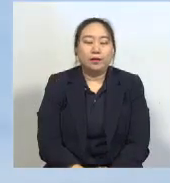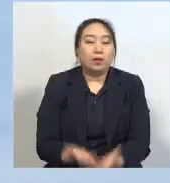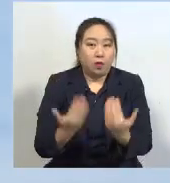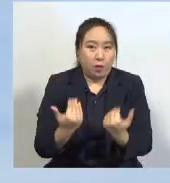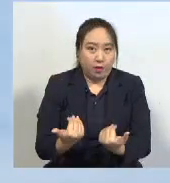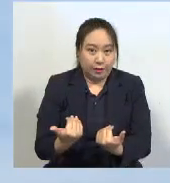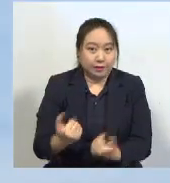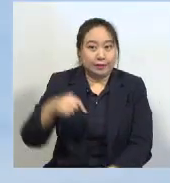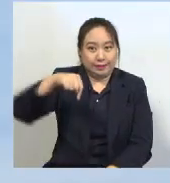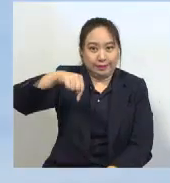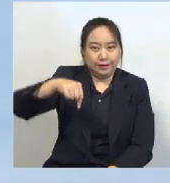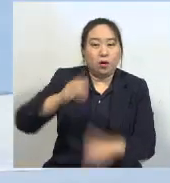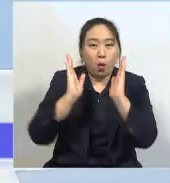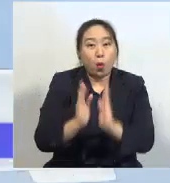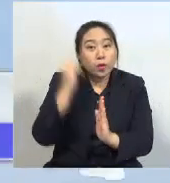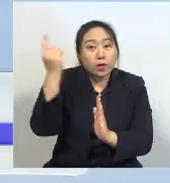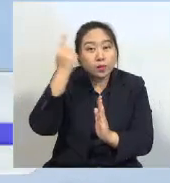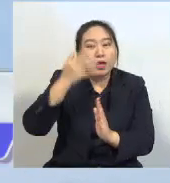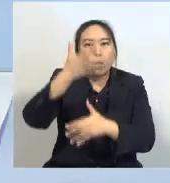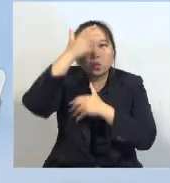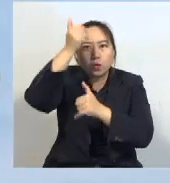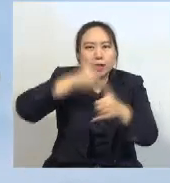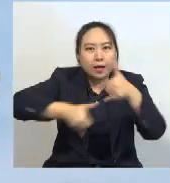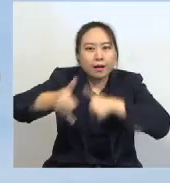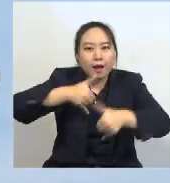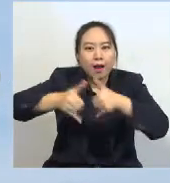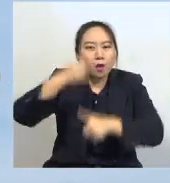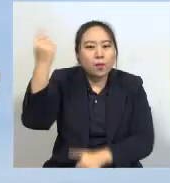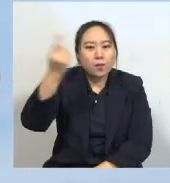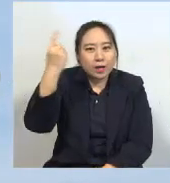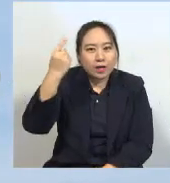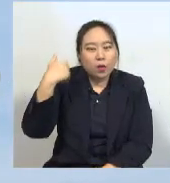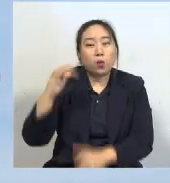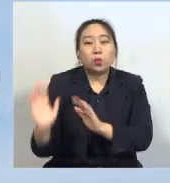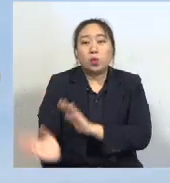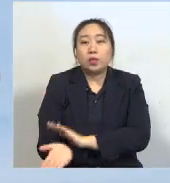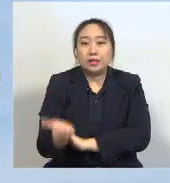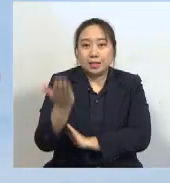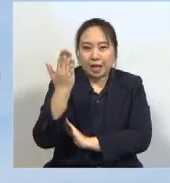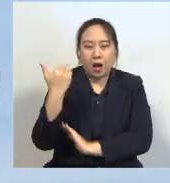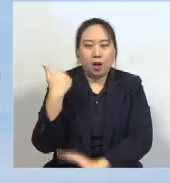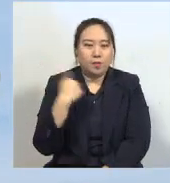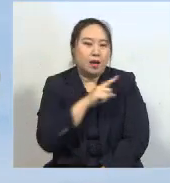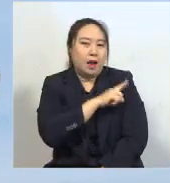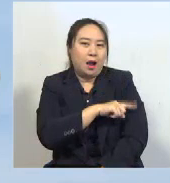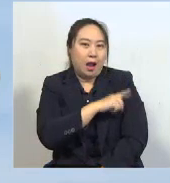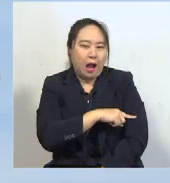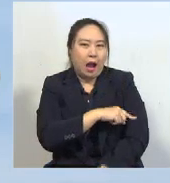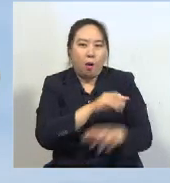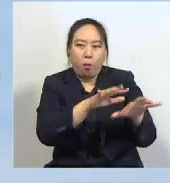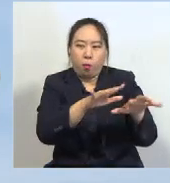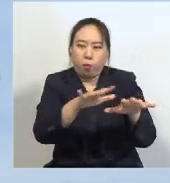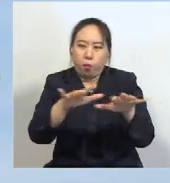ที่นักท่องเที่ยวเนี่ยเริ่มสนใจที่จะมาเที่ยวซึ่งบริเวณตอนเช้าเนี่ยก็จะมีหมอกไหลผ่านสักประมา